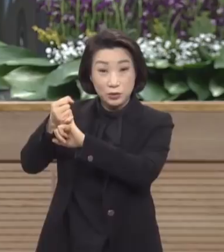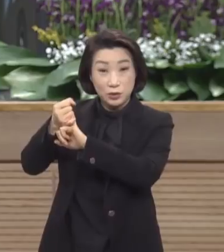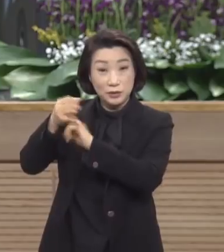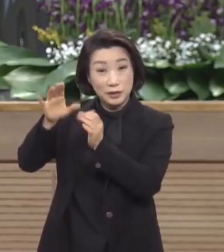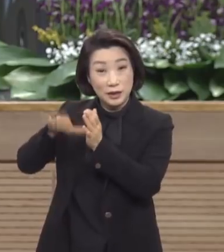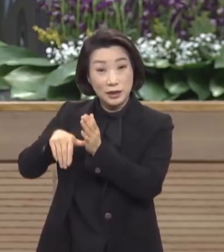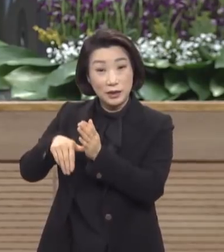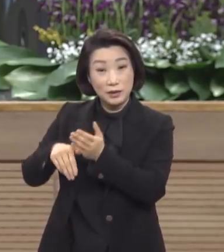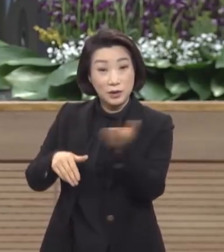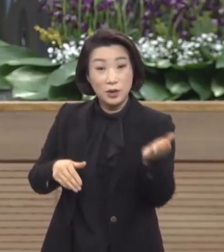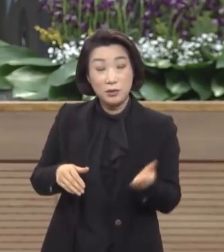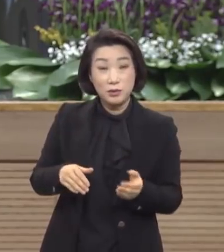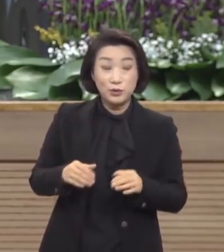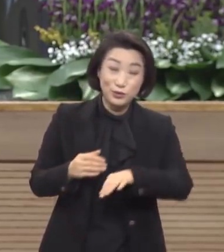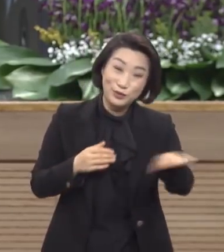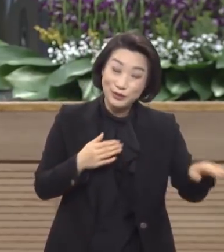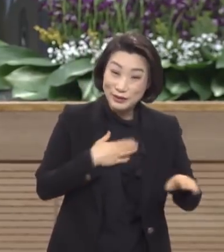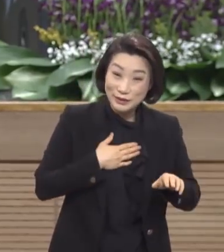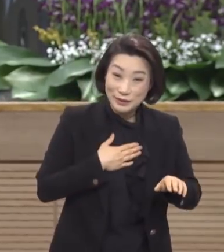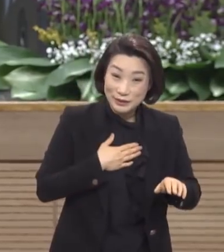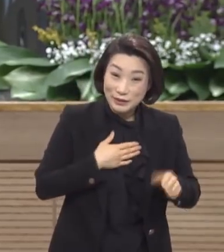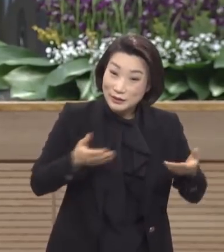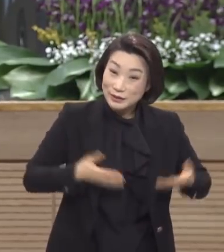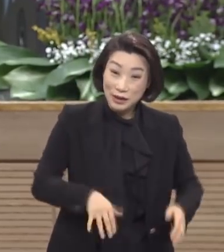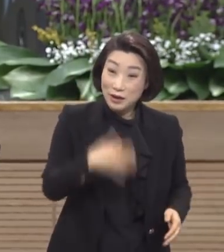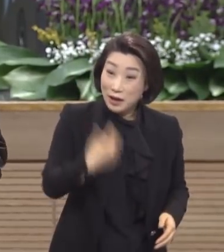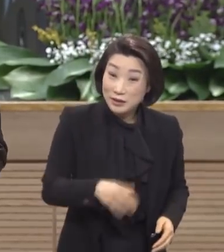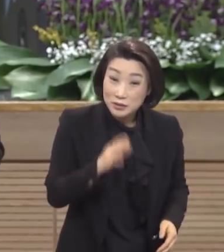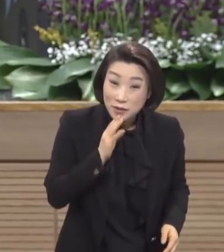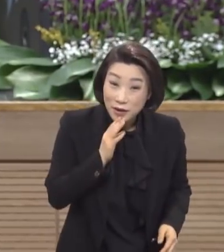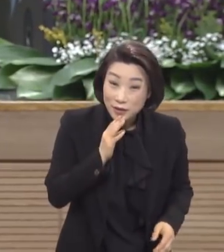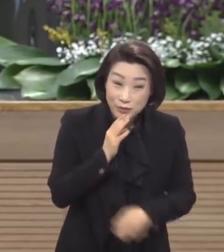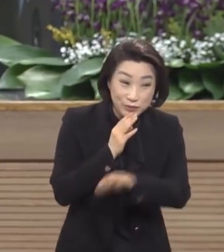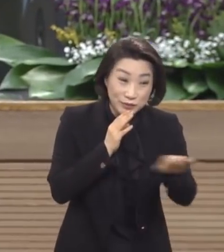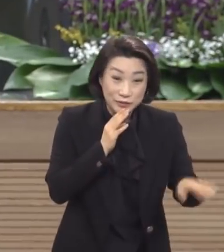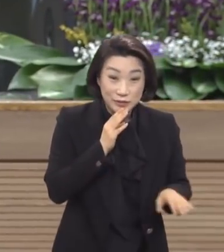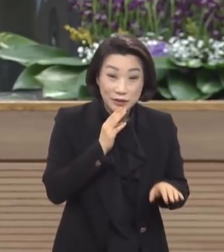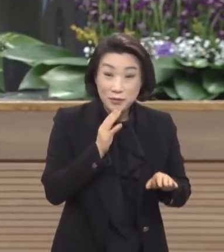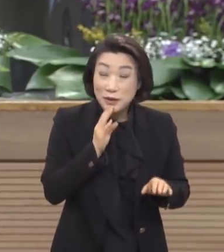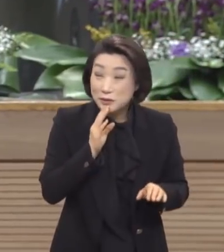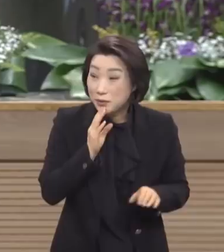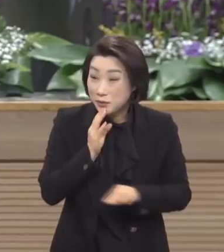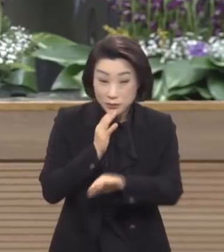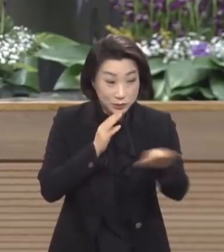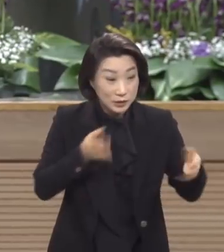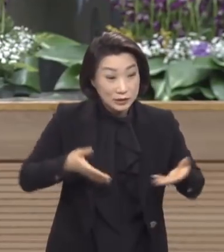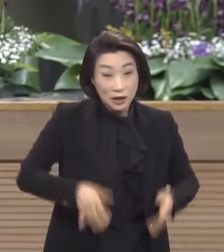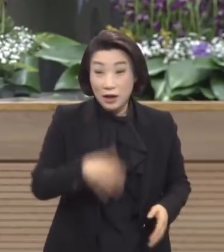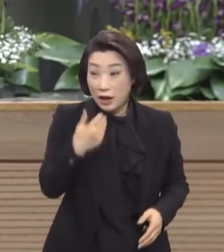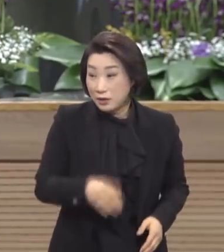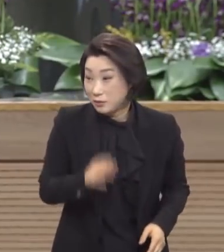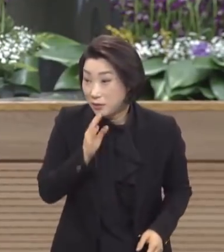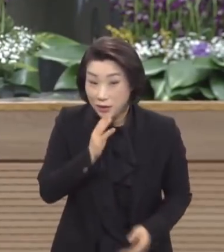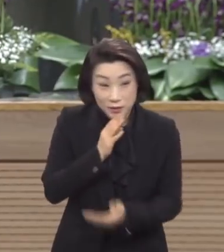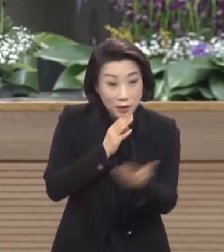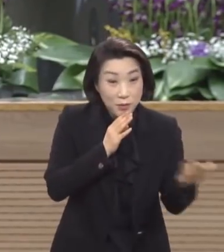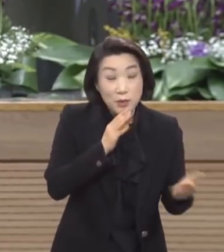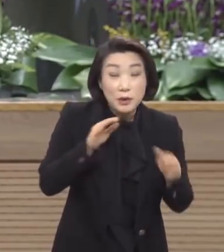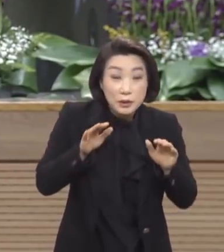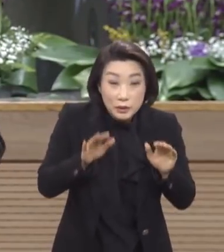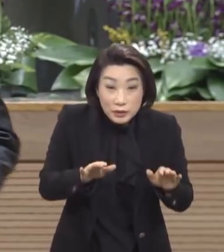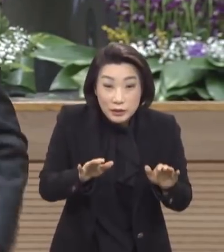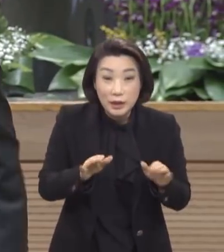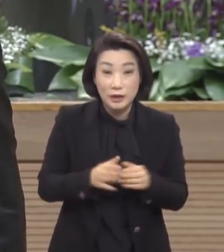때 우린 이 땅에 없었어. 우린 이 세상에 태어나지도 않았어. 그런데